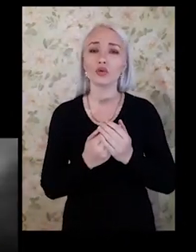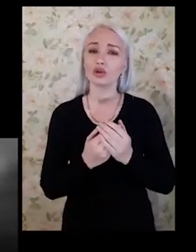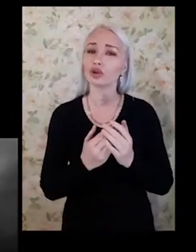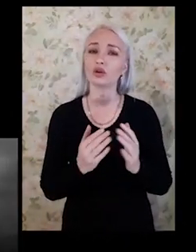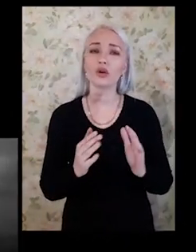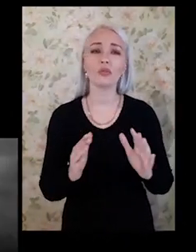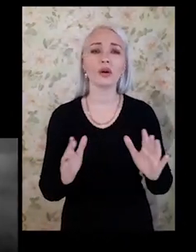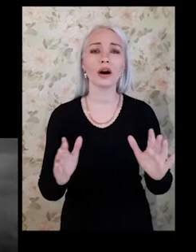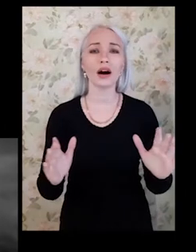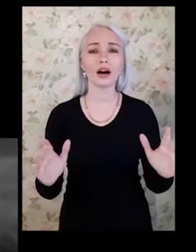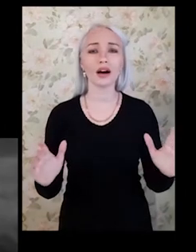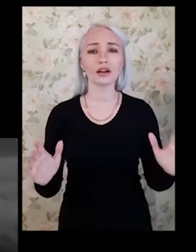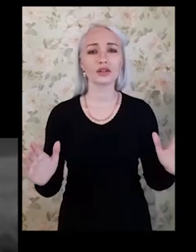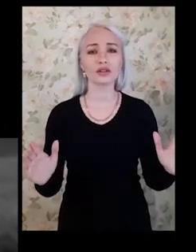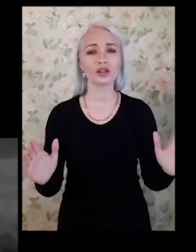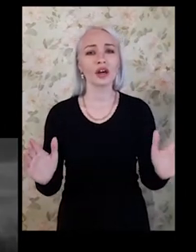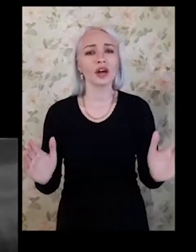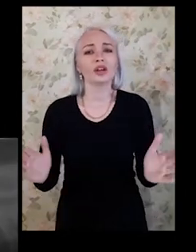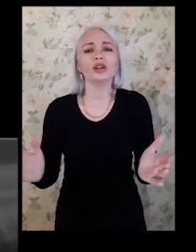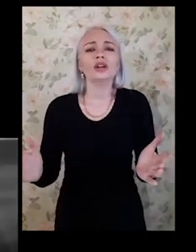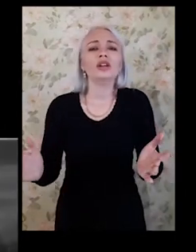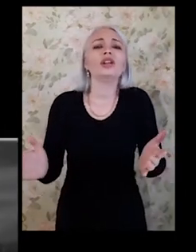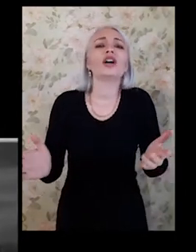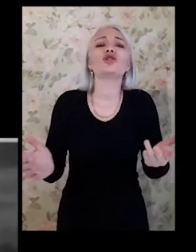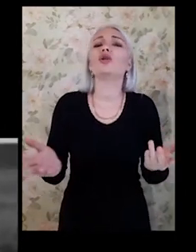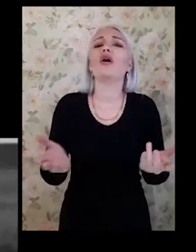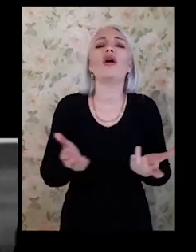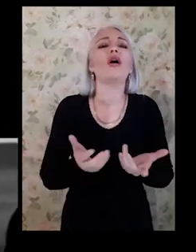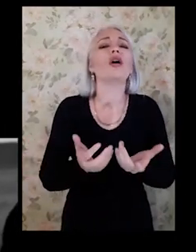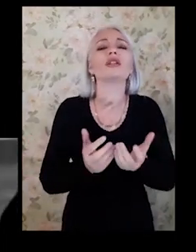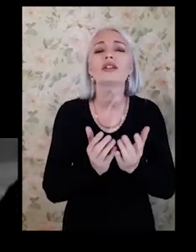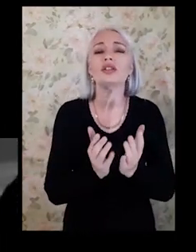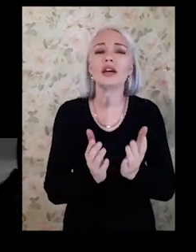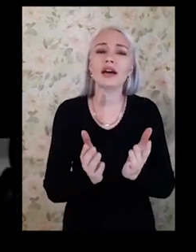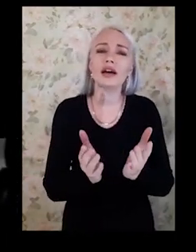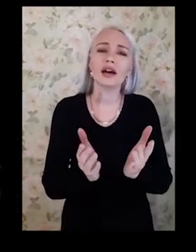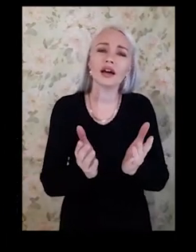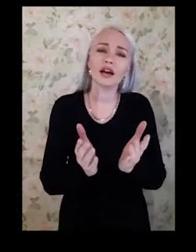потому что мать, и на что